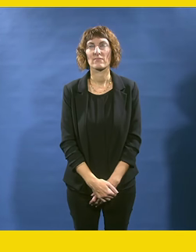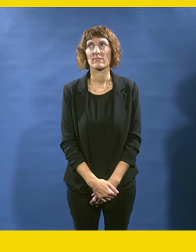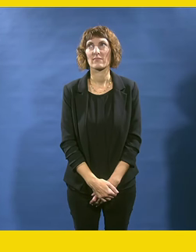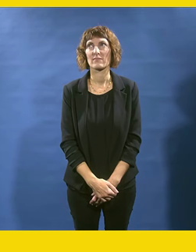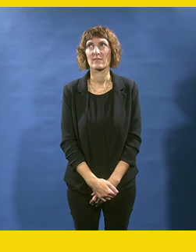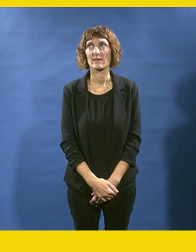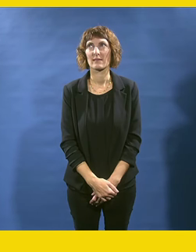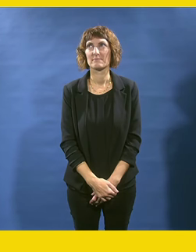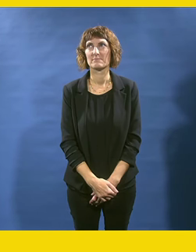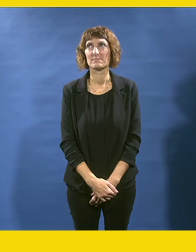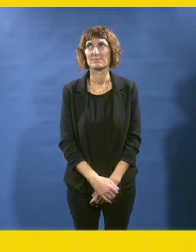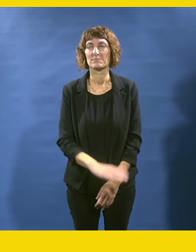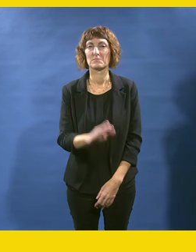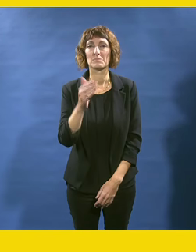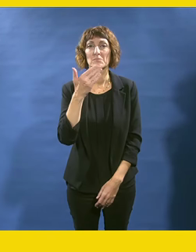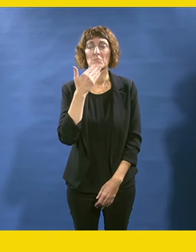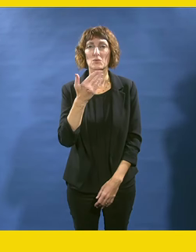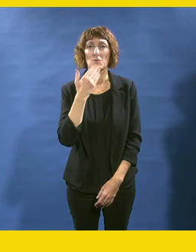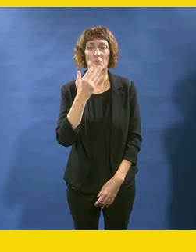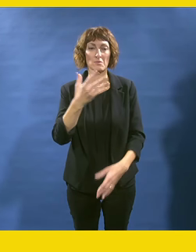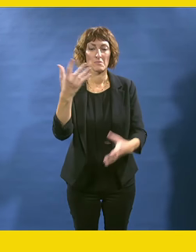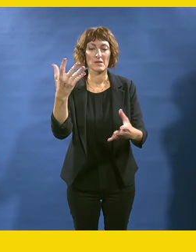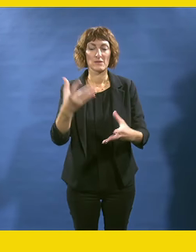Bonjour, bienvenue.